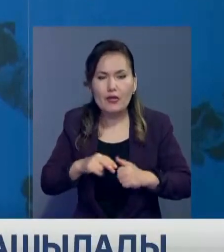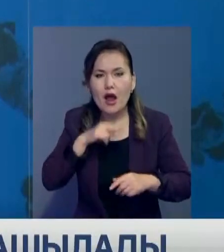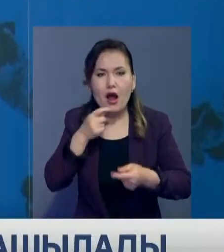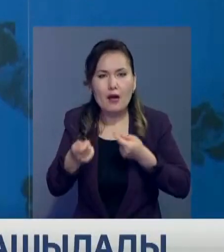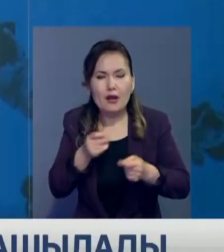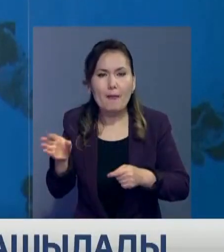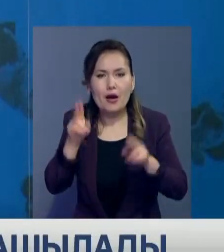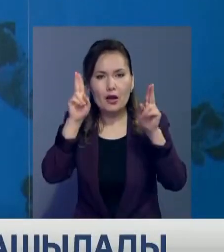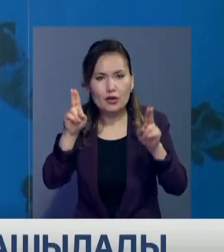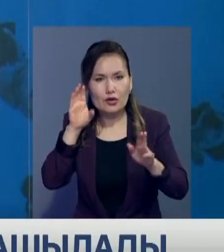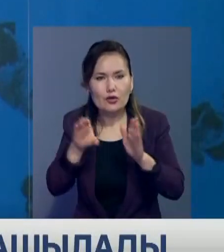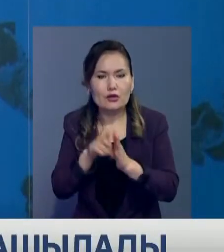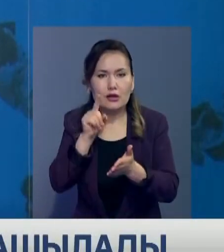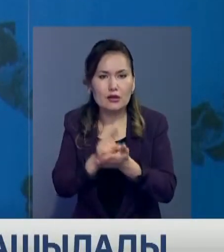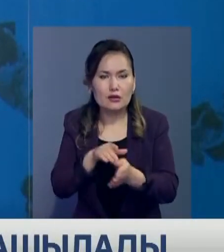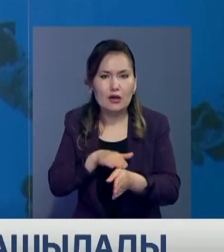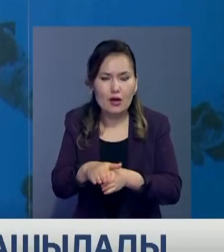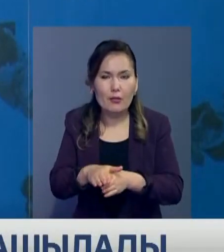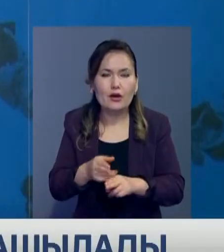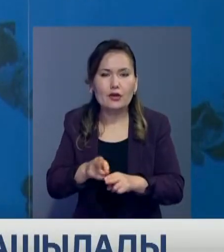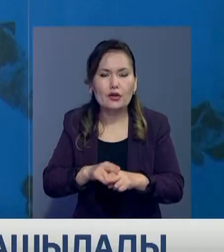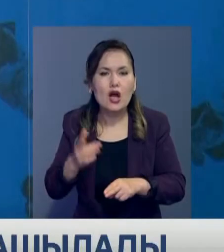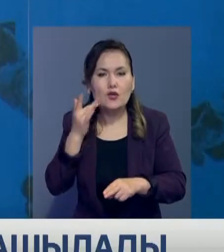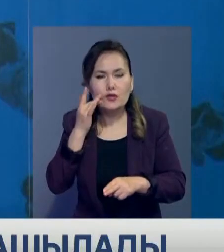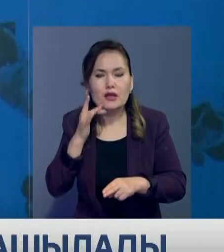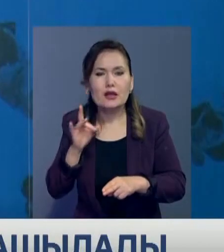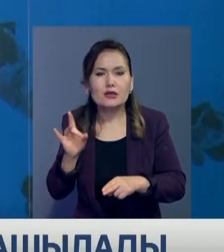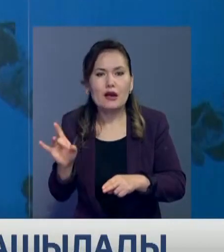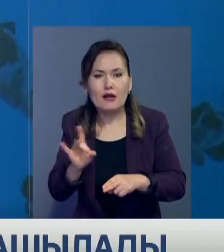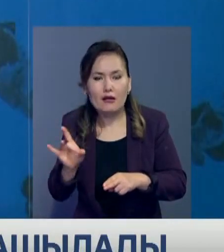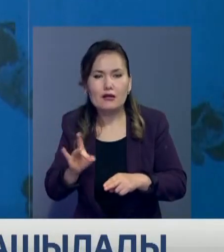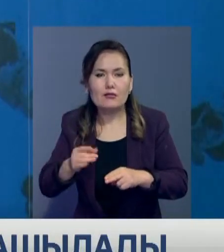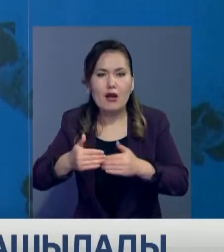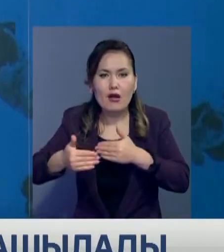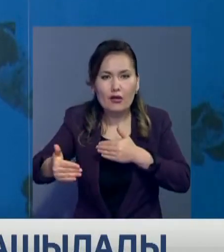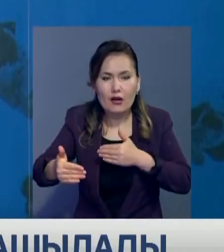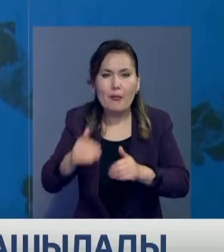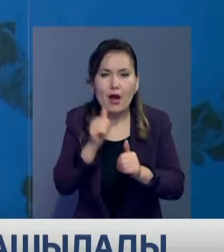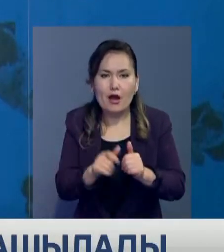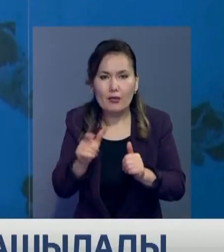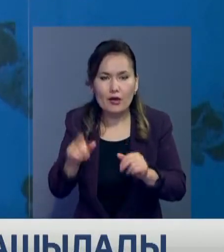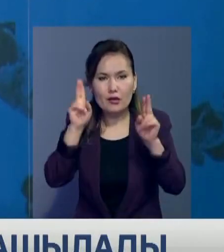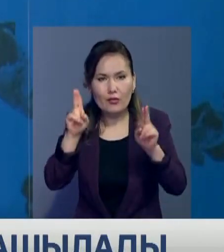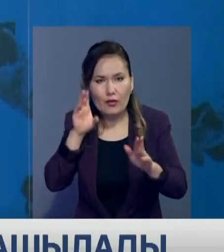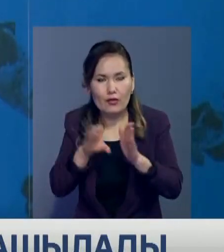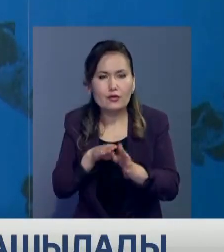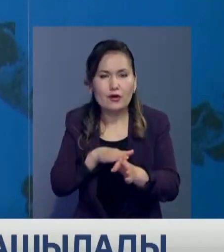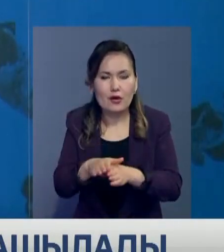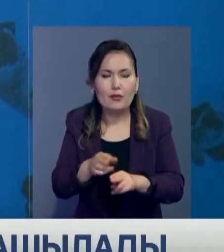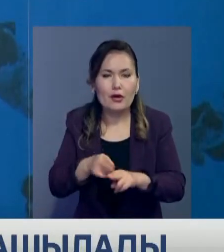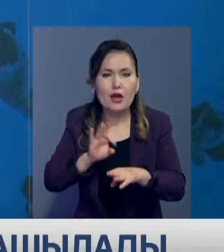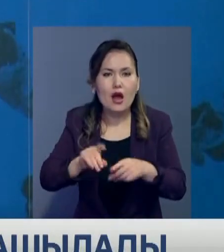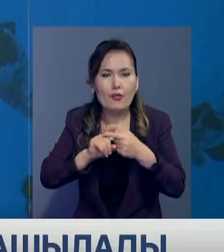барлық ережені сақтауға тиіспіз. Әлеуметтік арақашықтық тұрмысымыздың ажырамас бөлігіне айналуы керек. Бұл ауру жұқтырғандардың